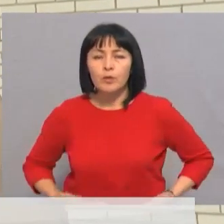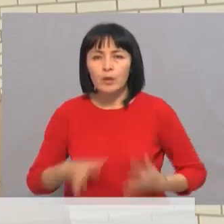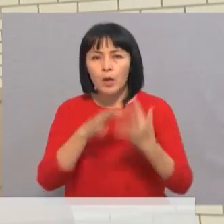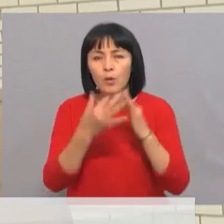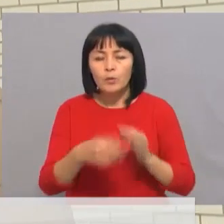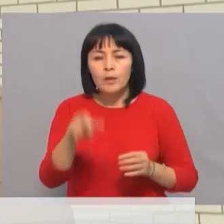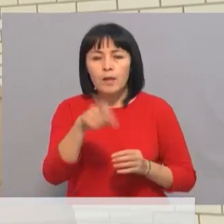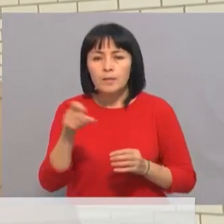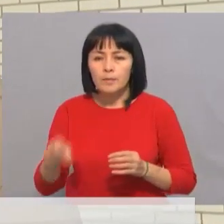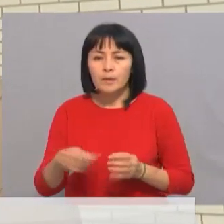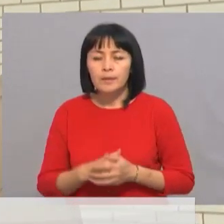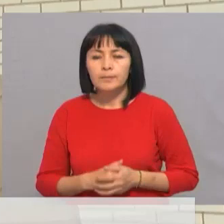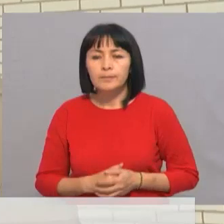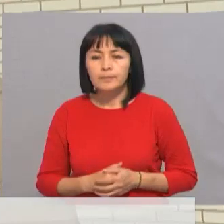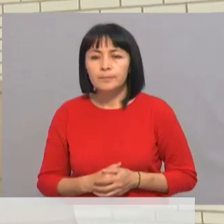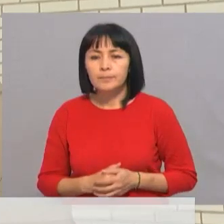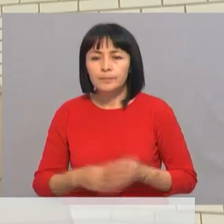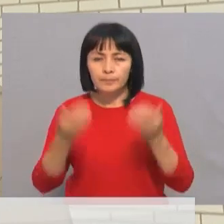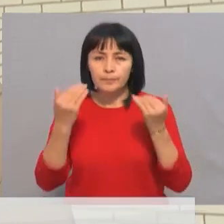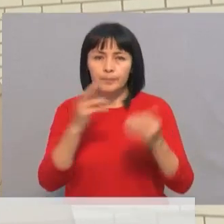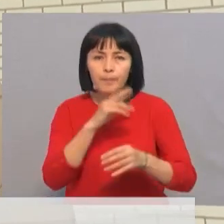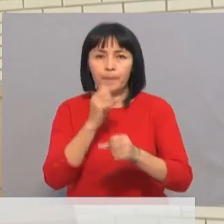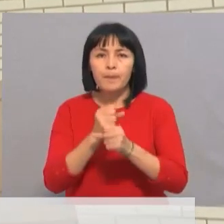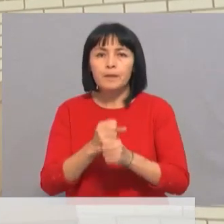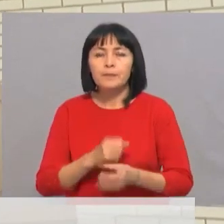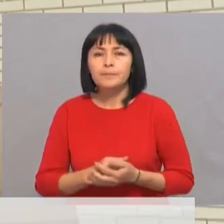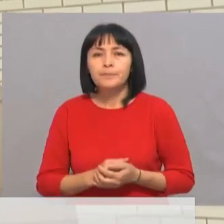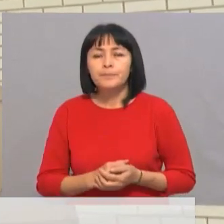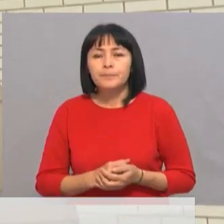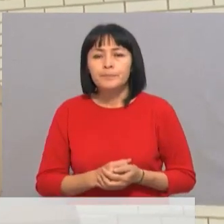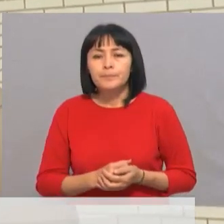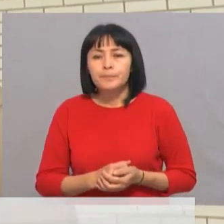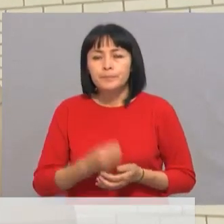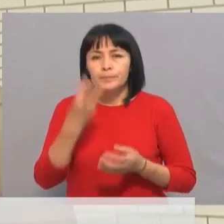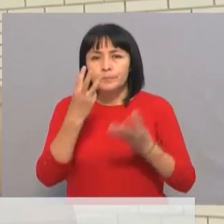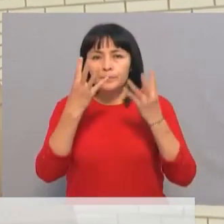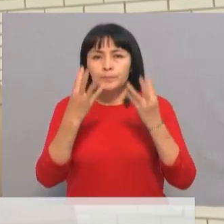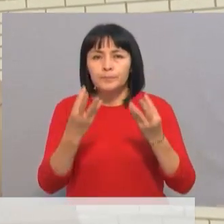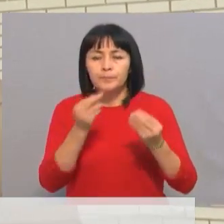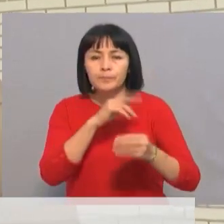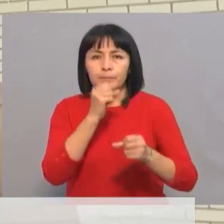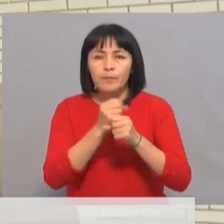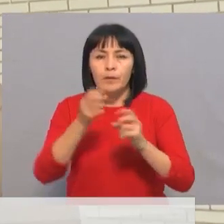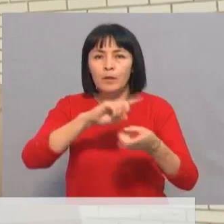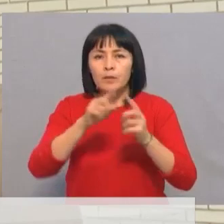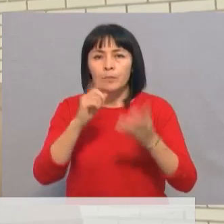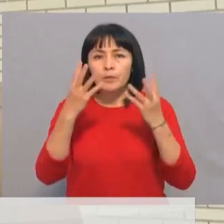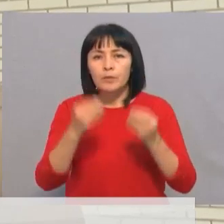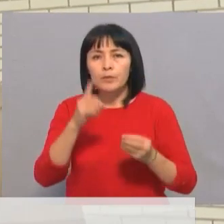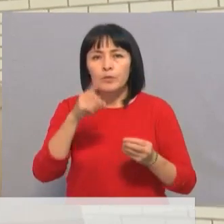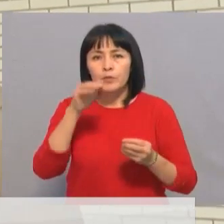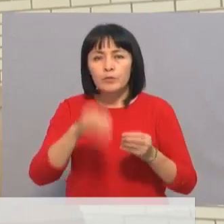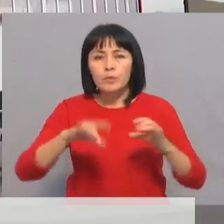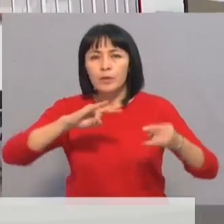ağıldan çıkan jigitler kızlar. Öşürde jumıs istedik. 3 sümemen jumıs istedik. Tövlügüne 100 000 kış